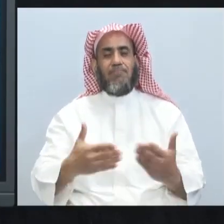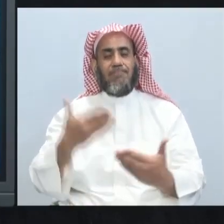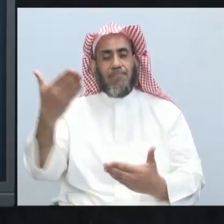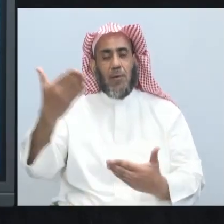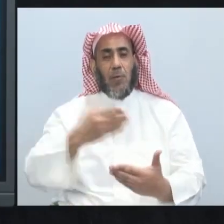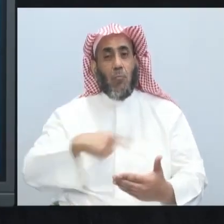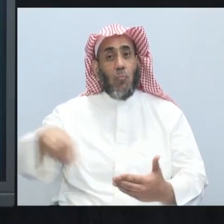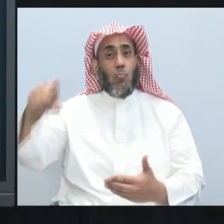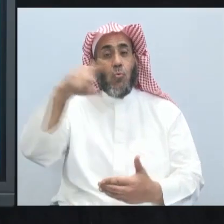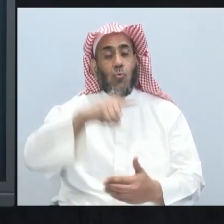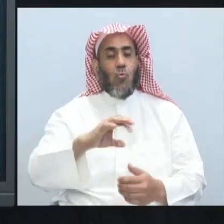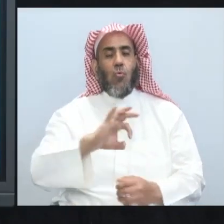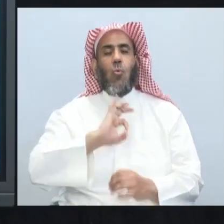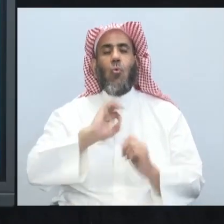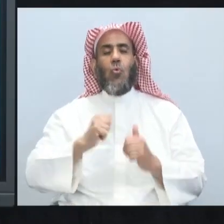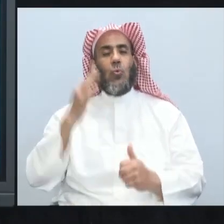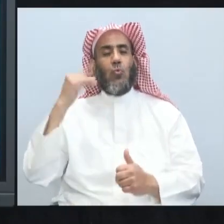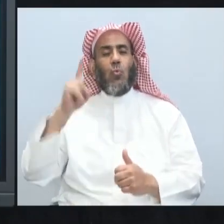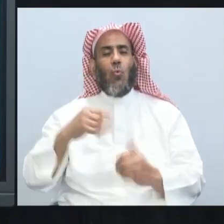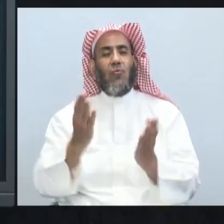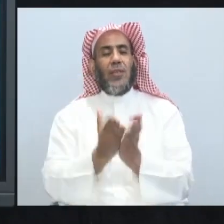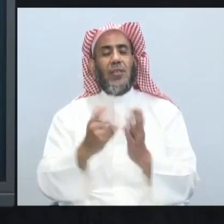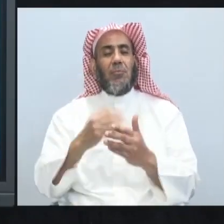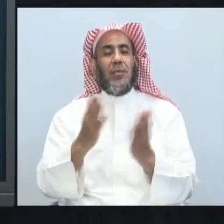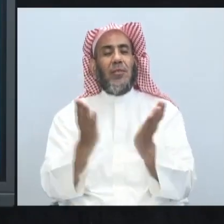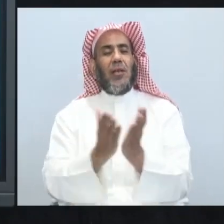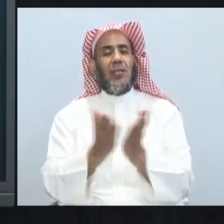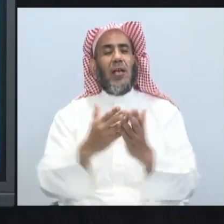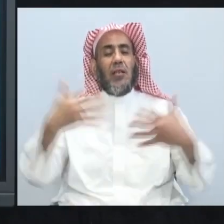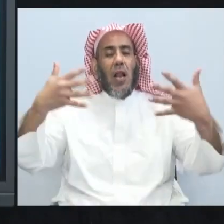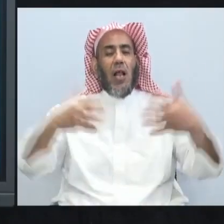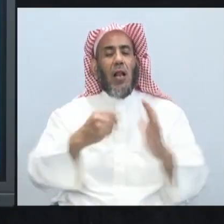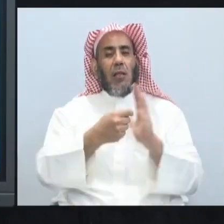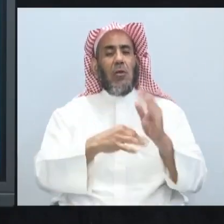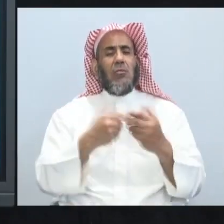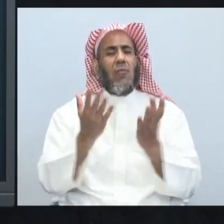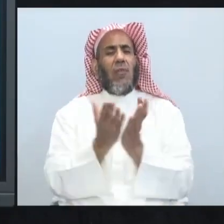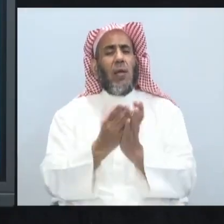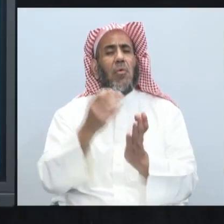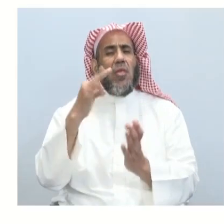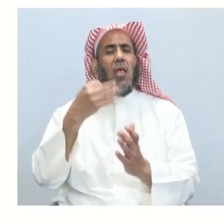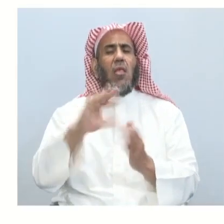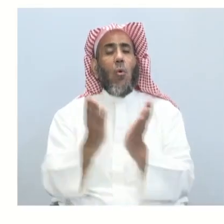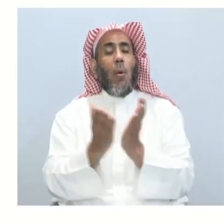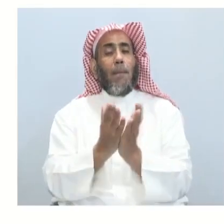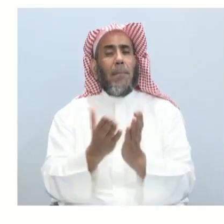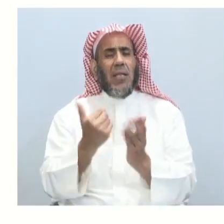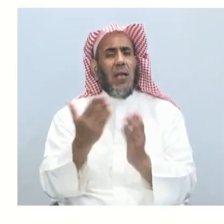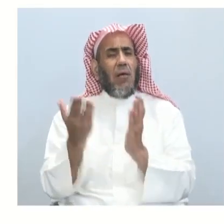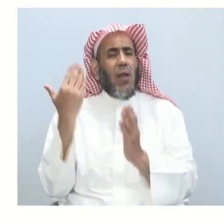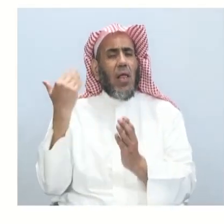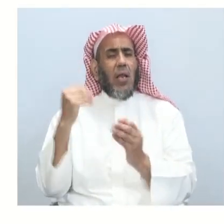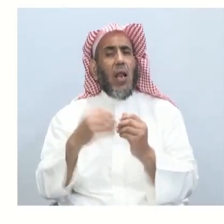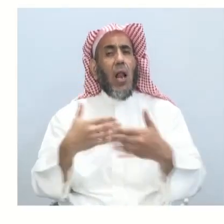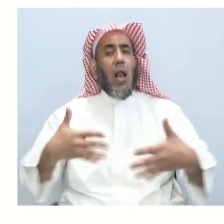مرحبا بكم اعزائي الطلاب والطالبات في درس جديد في ماده الدراسات الادبيه للصف الثالث الثانوي كنا قد بدانا الحديث في الدرس الماضي عن